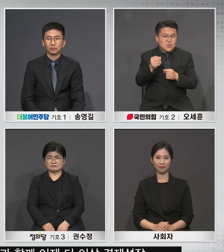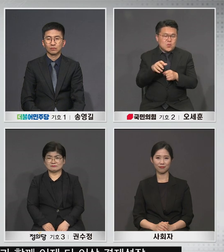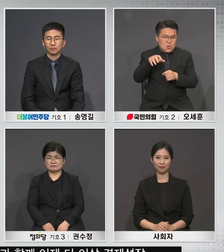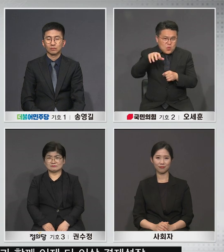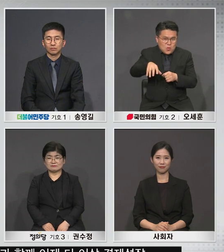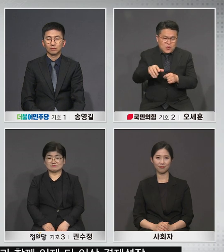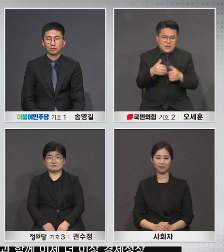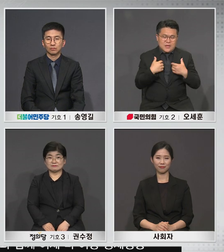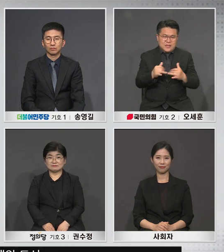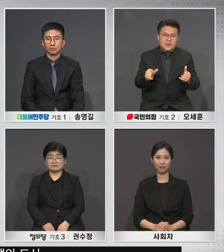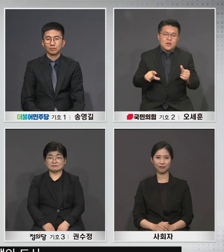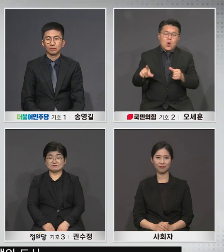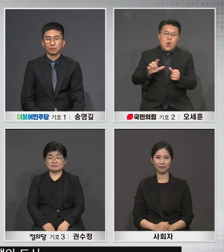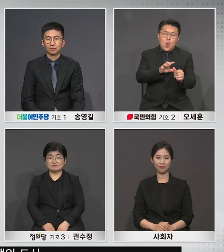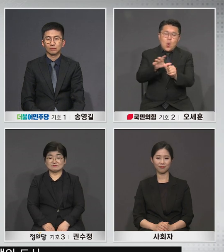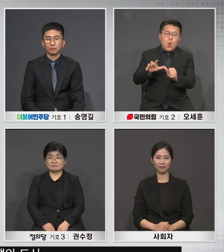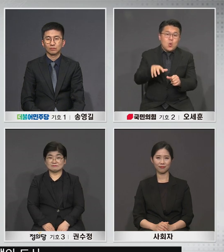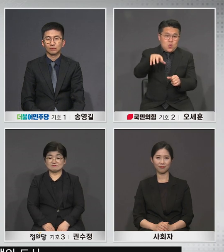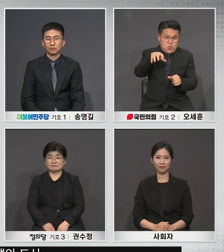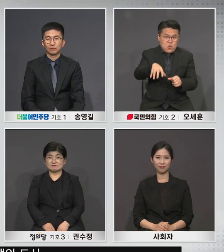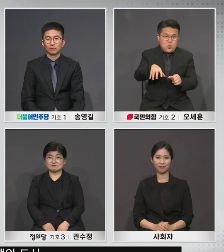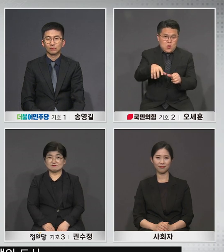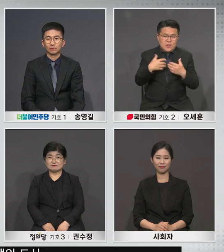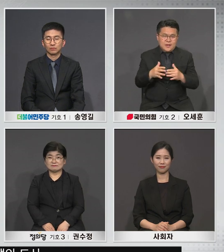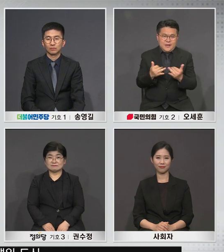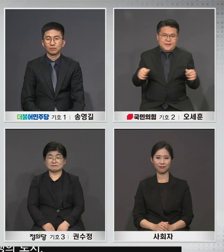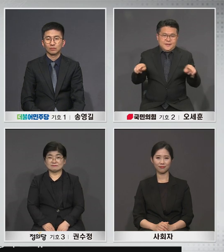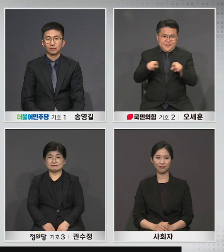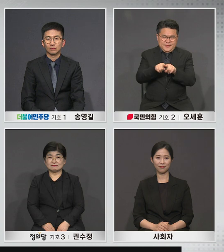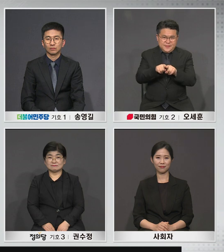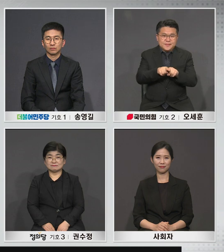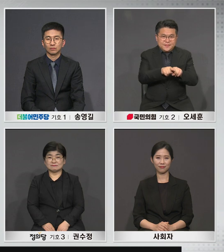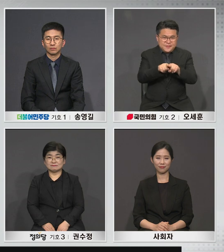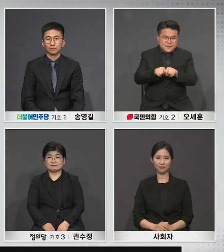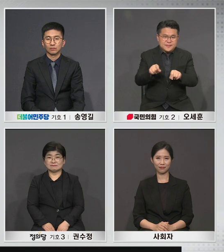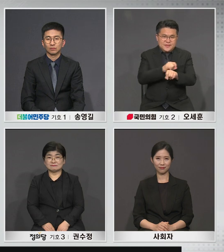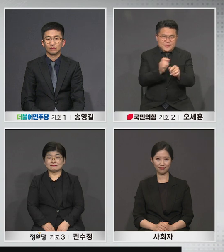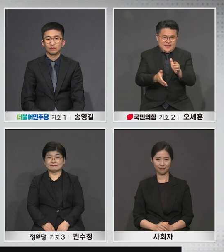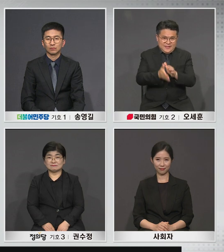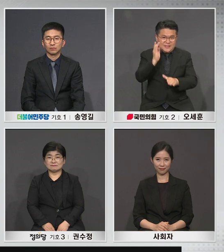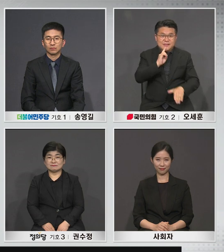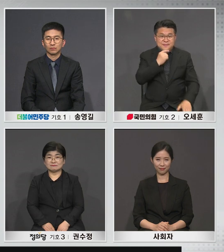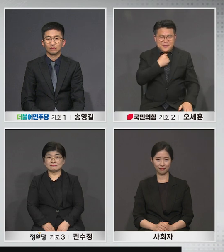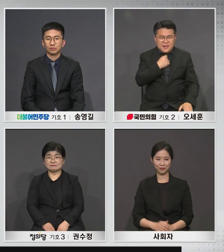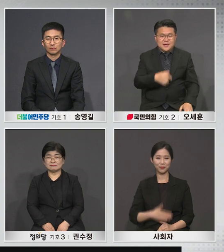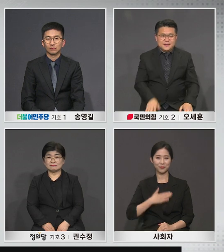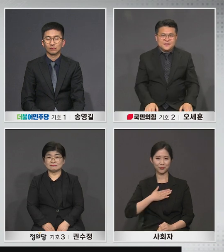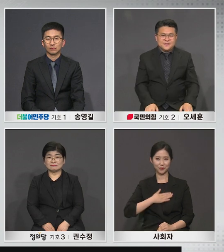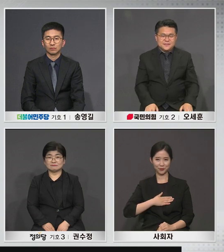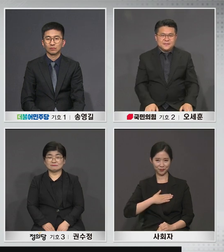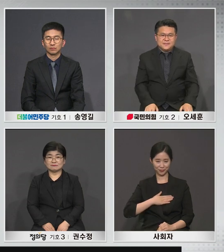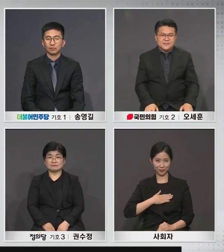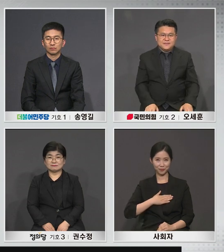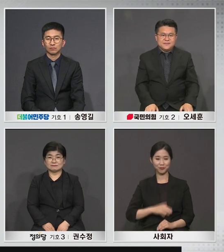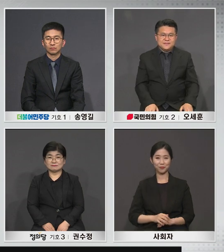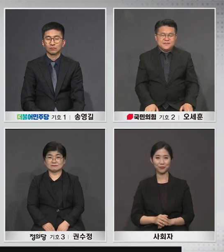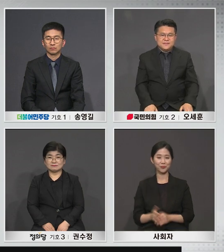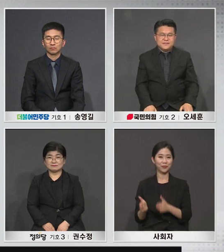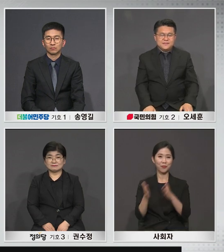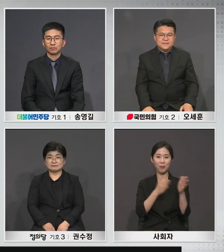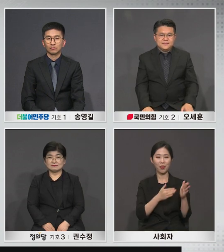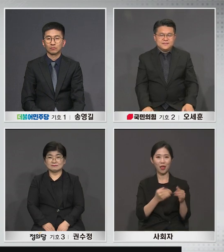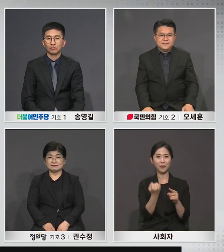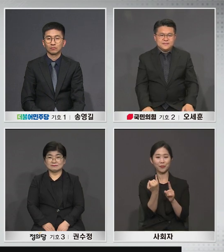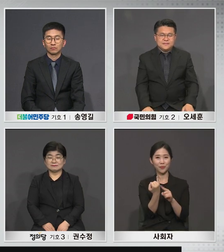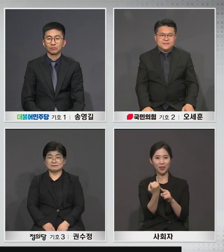보듬는 도시. 그런 뜻에서 약자와의 동행 특별시, 약자 특별시라고 정의하고 싶습니다. 그럼 권수정 후보께서